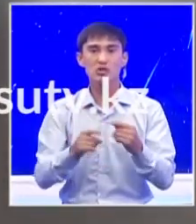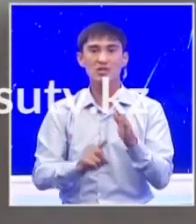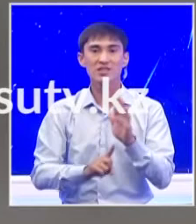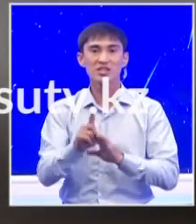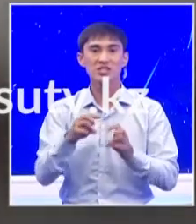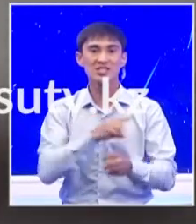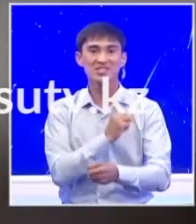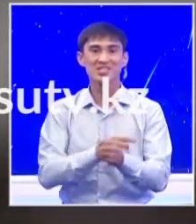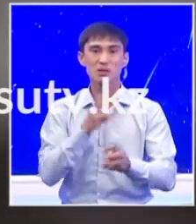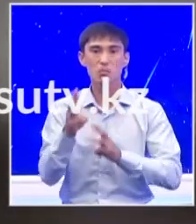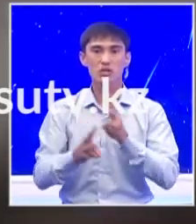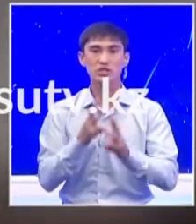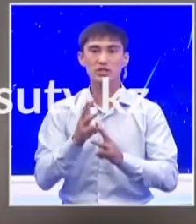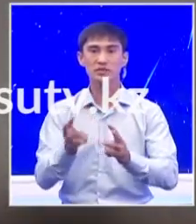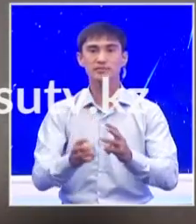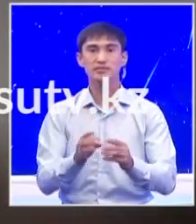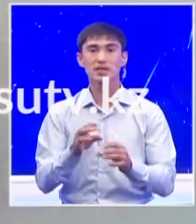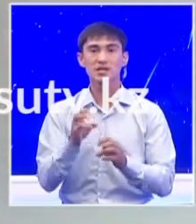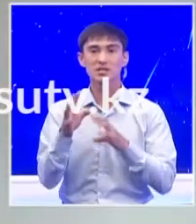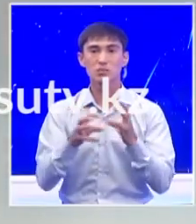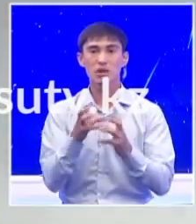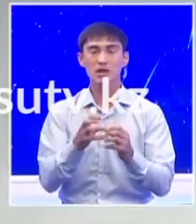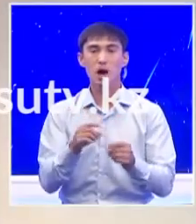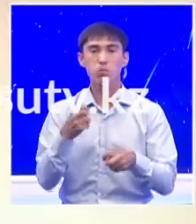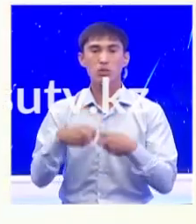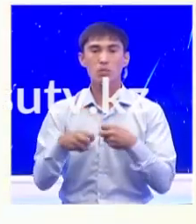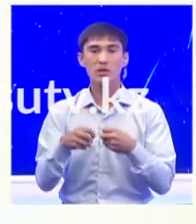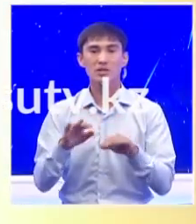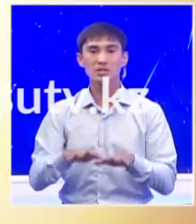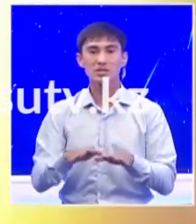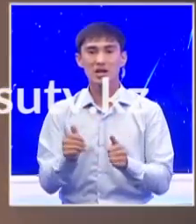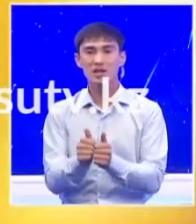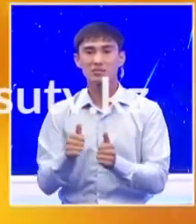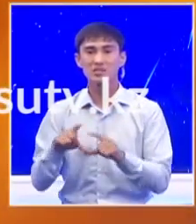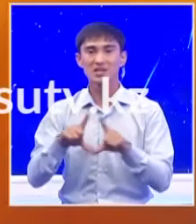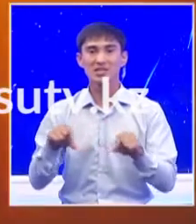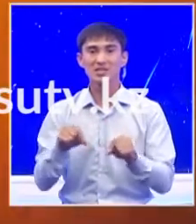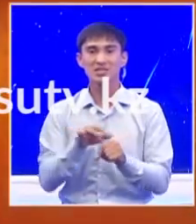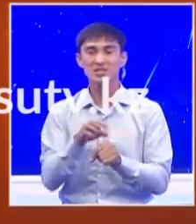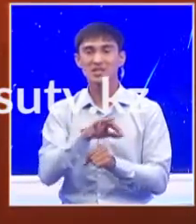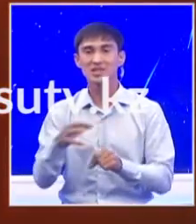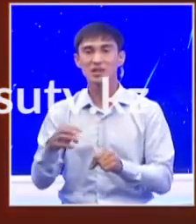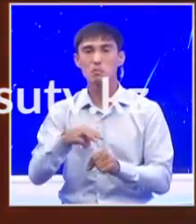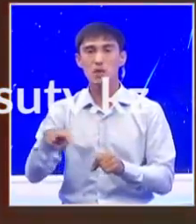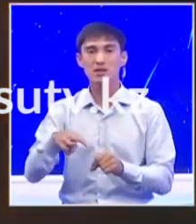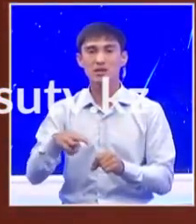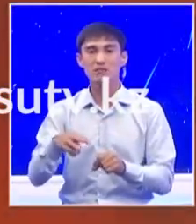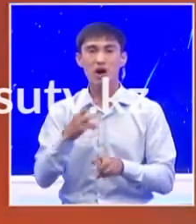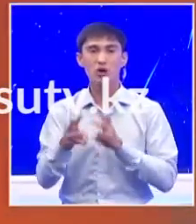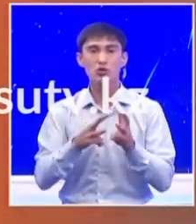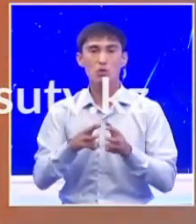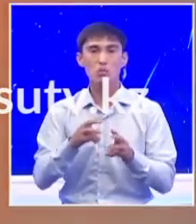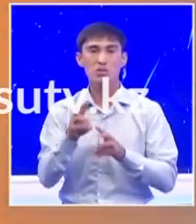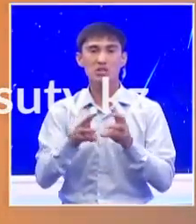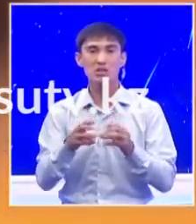начался сильный пожар и задымление. А обломки расположенных рядом зданий разлетелись на несколько метров. С огнем